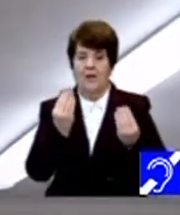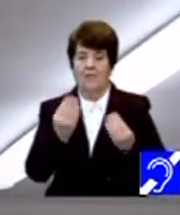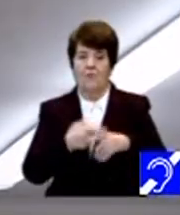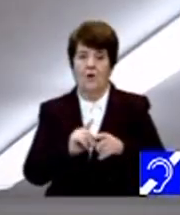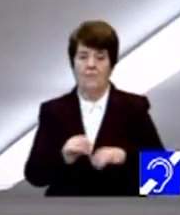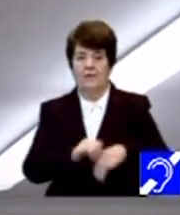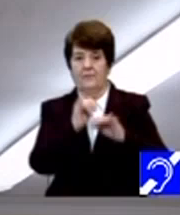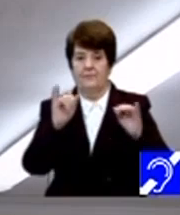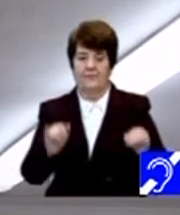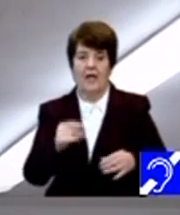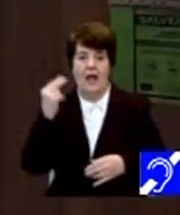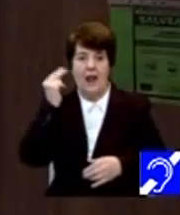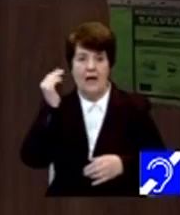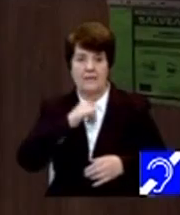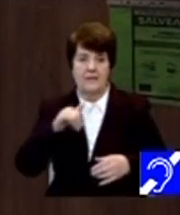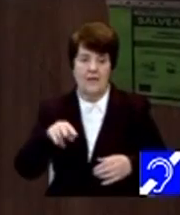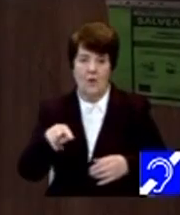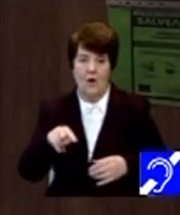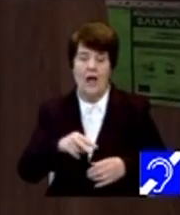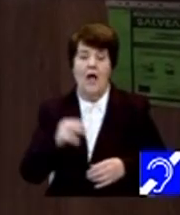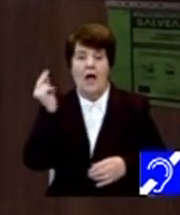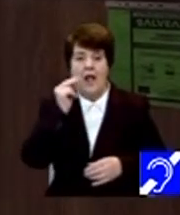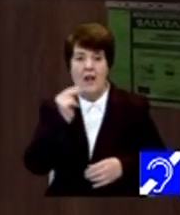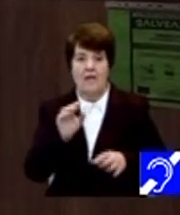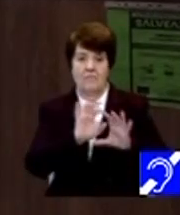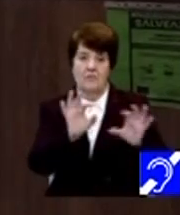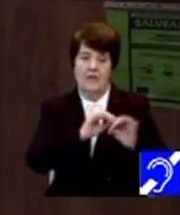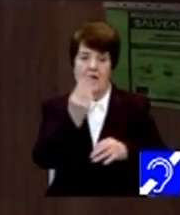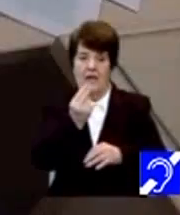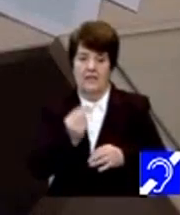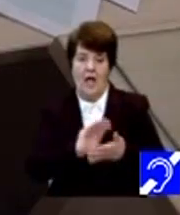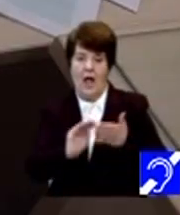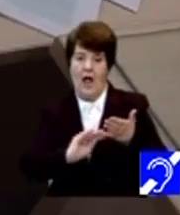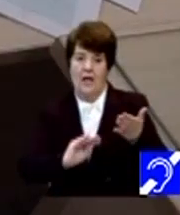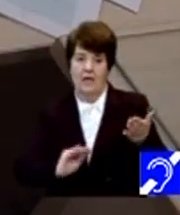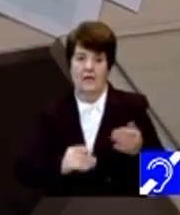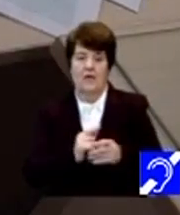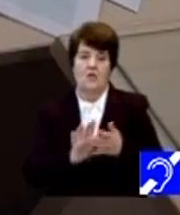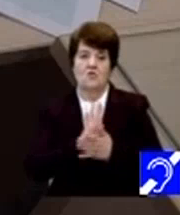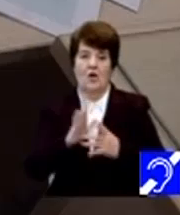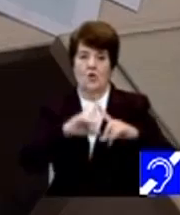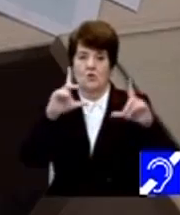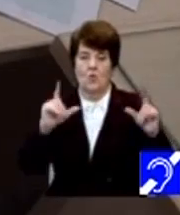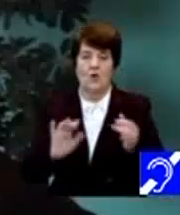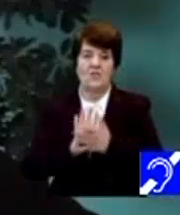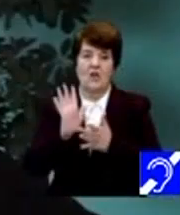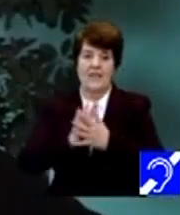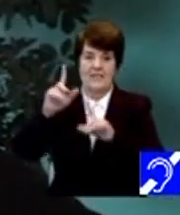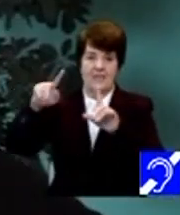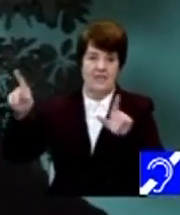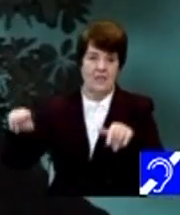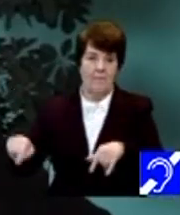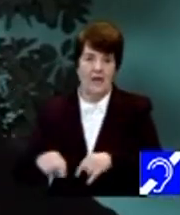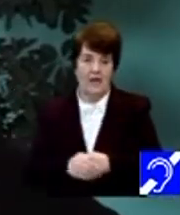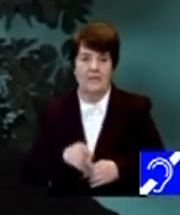performant pentru a permite desfășurarea interactivă a lecțiilor. În plus, elevii sunt motivați să scrie articole în limba română pentru ziarul școlii și gazete